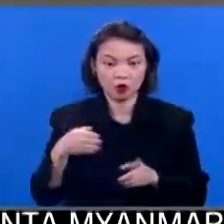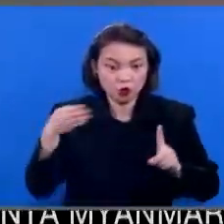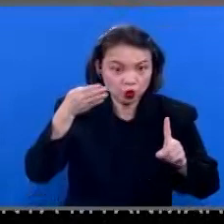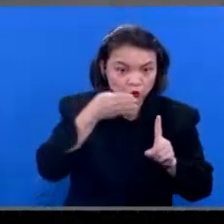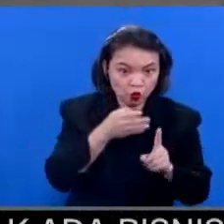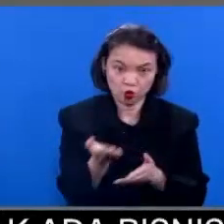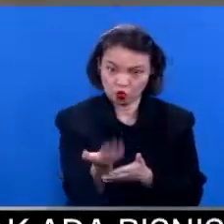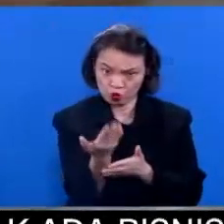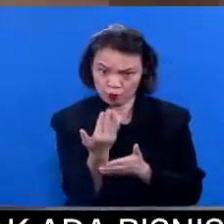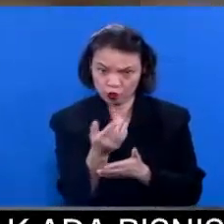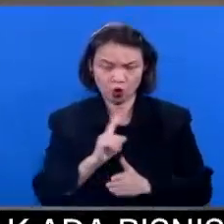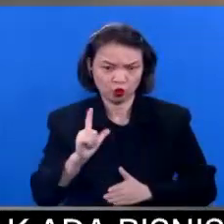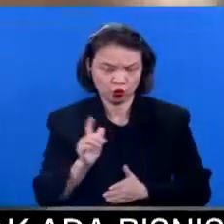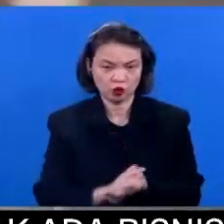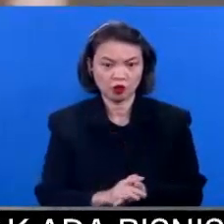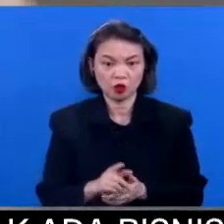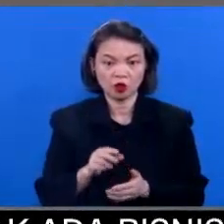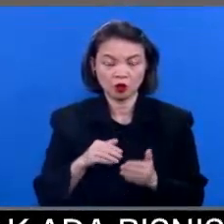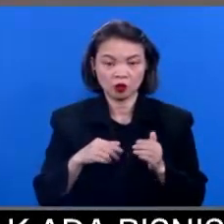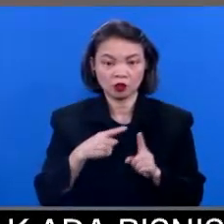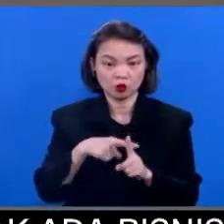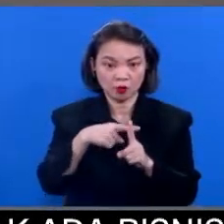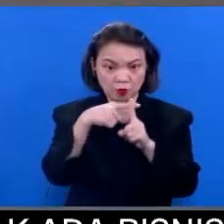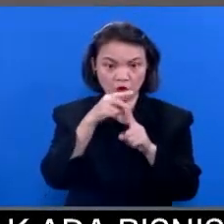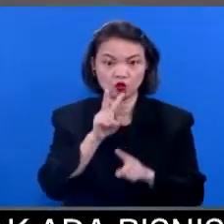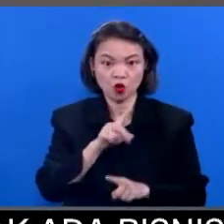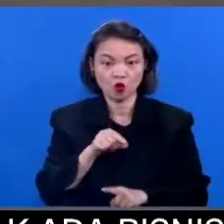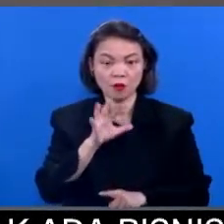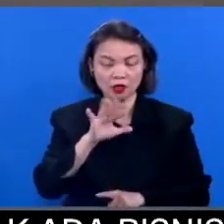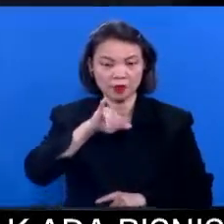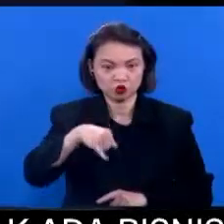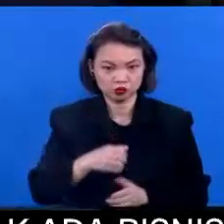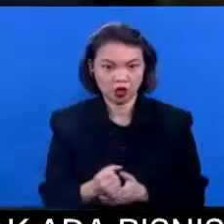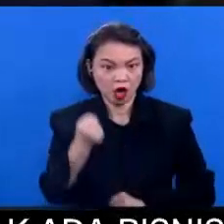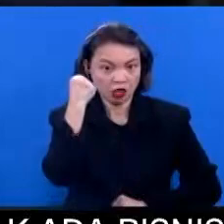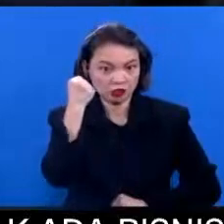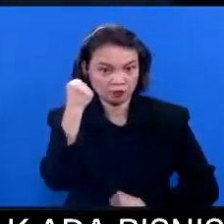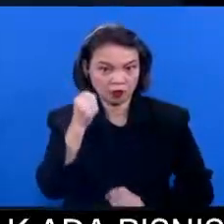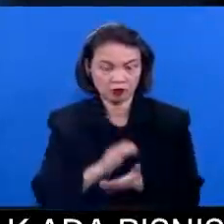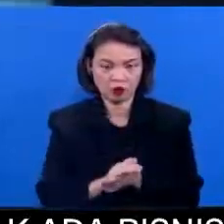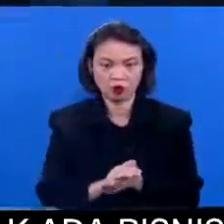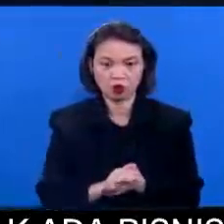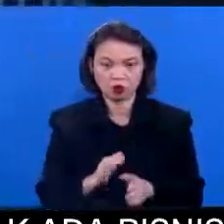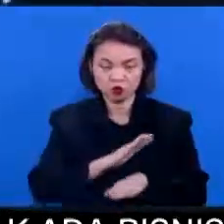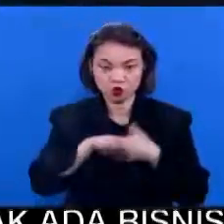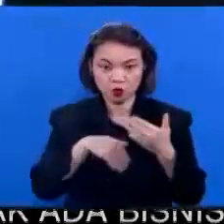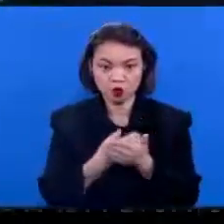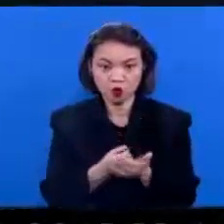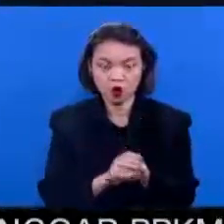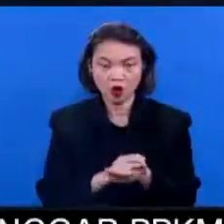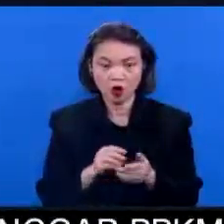mencapai Rp2.8 juta. Teror pun ia terima, mulai dari ancaman hingga tagihan yang disebar ke semua kontak di